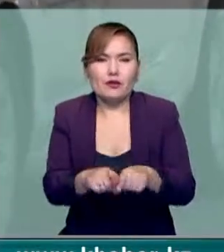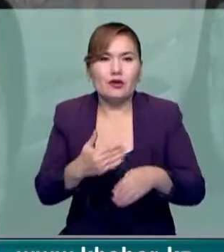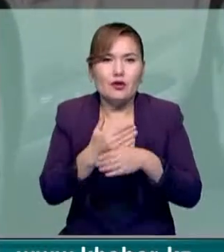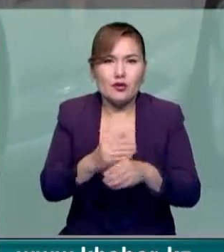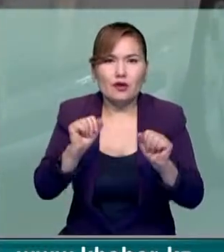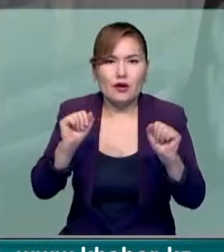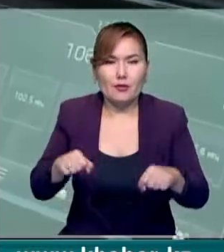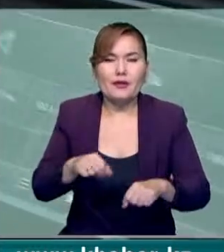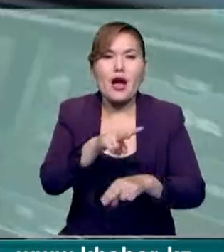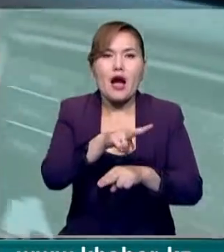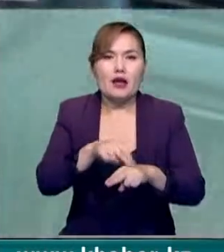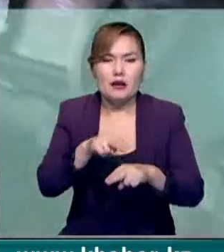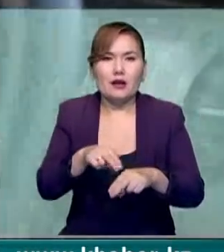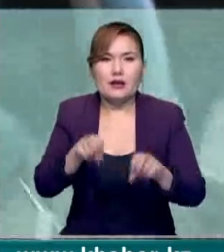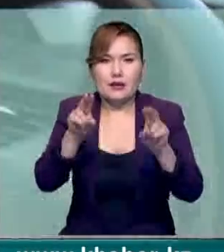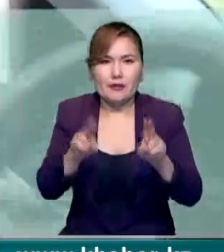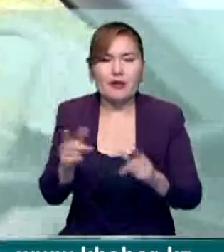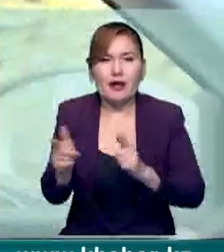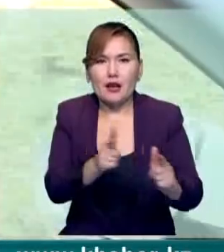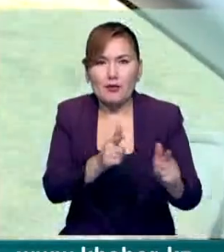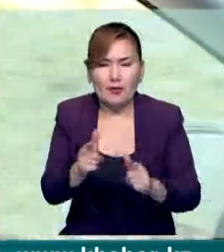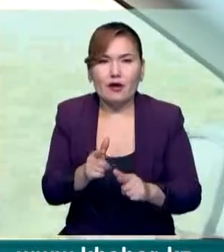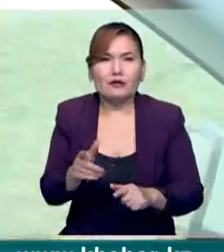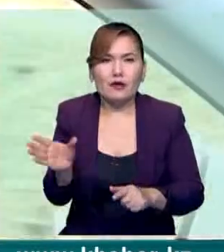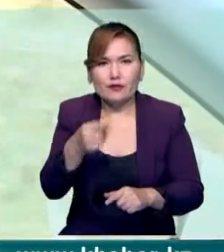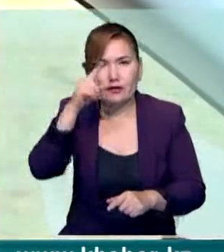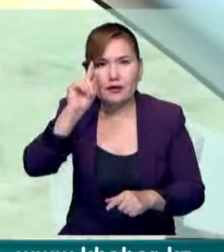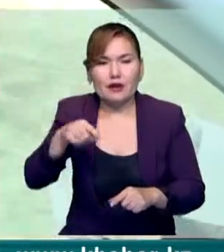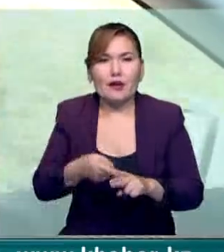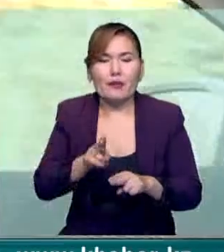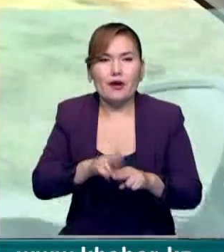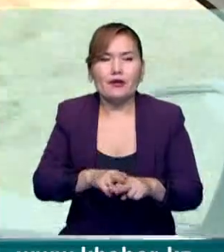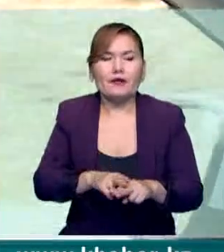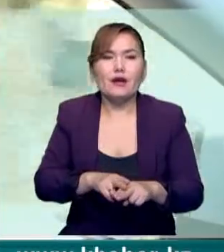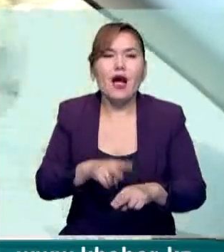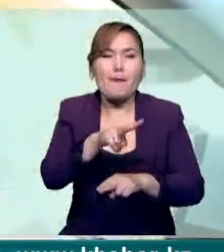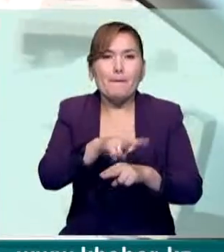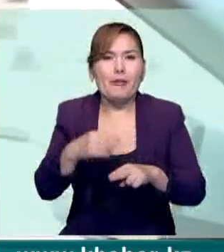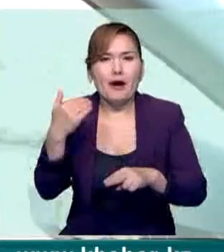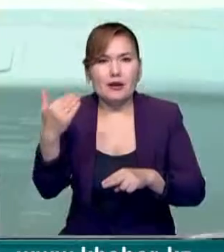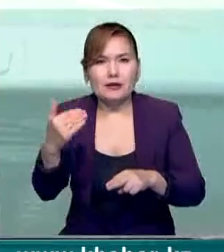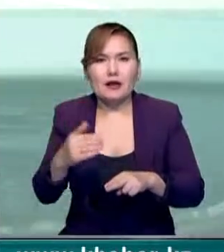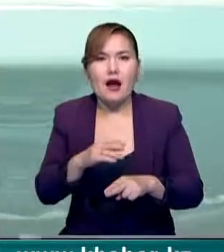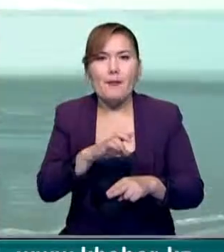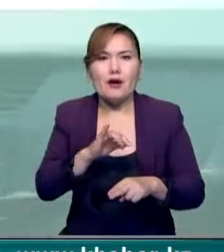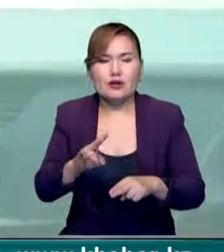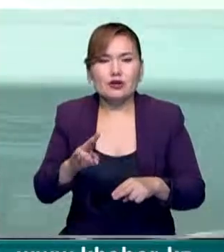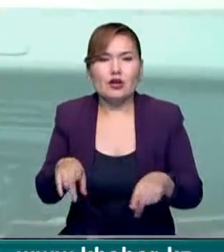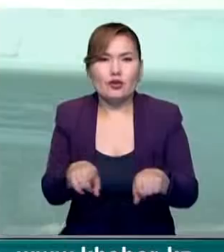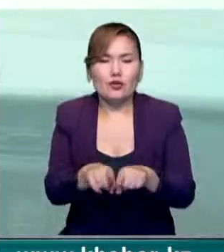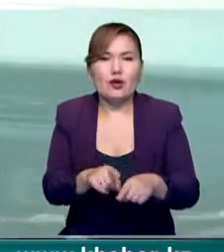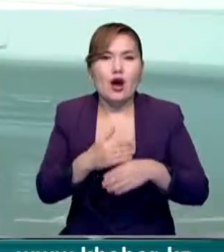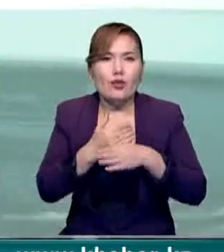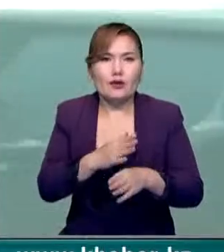алады. Тәртіп сақшылары бұған арнайы дайындалып бейімделген. Солардың қатарында Тимур Сейтімбетов пен Бақытжан Наурызбаев та бар.